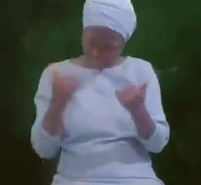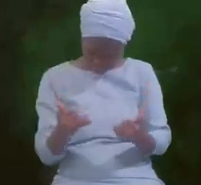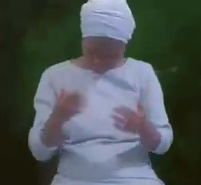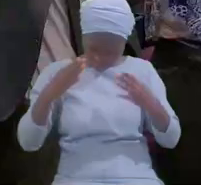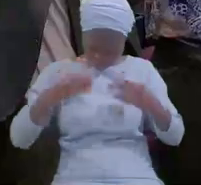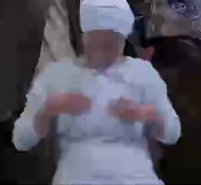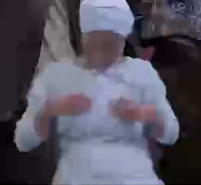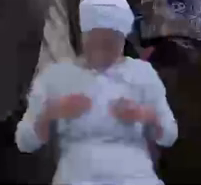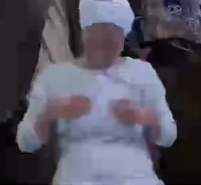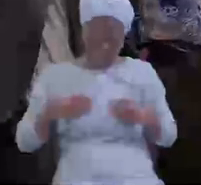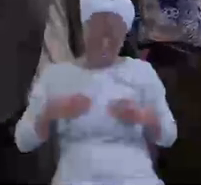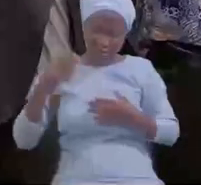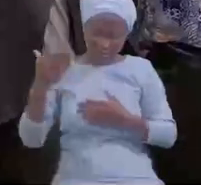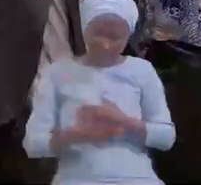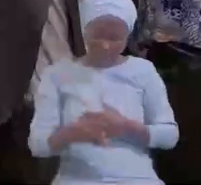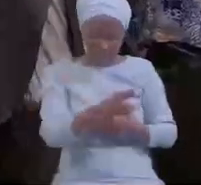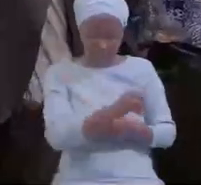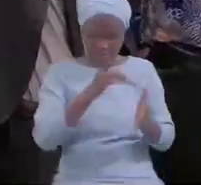de Jésus-Christ.